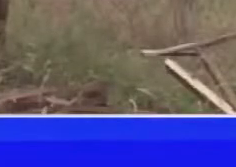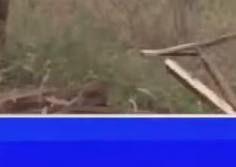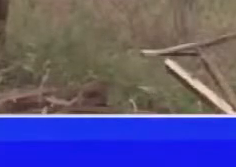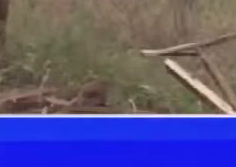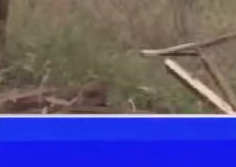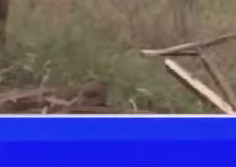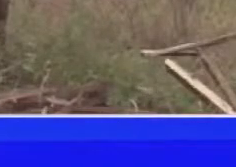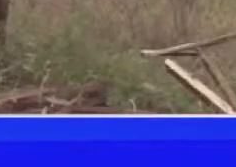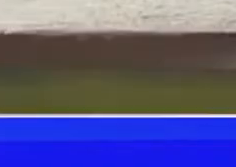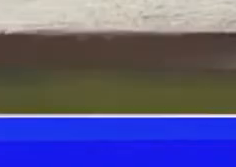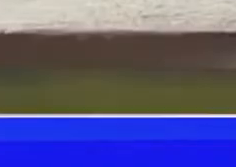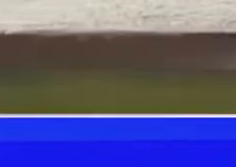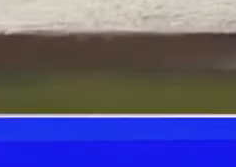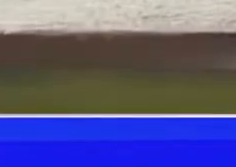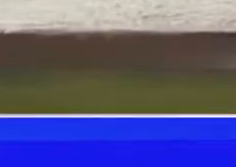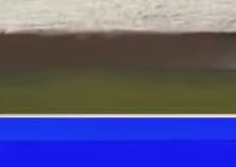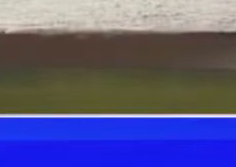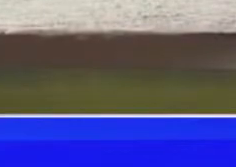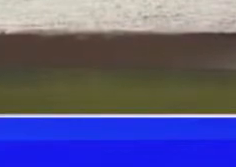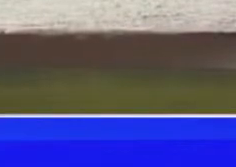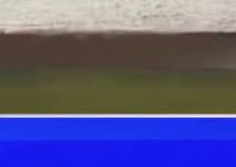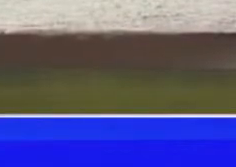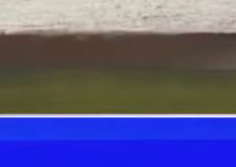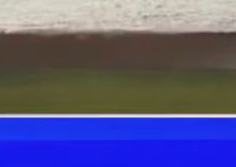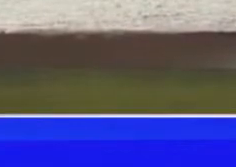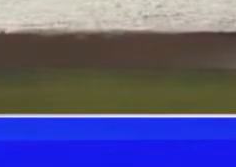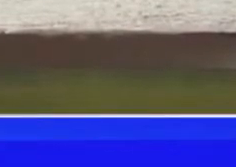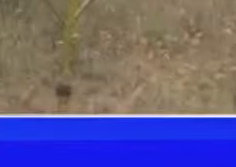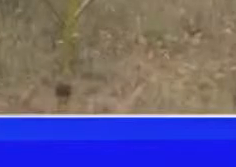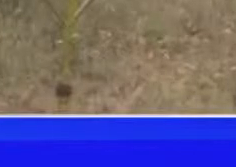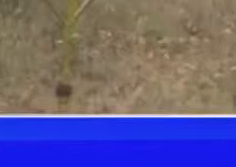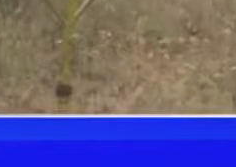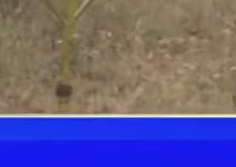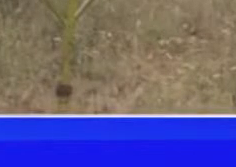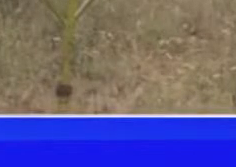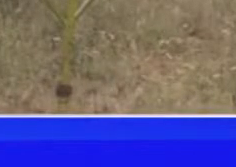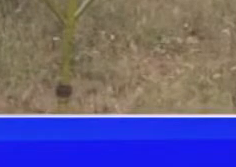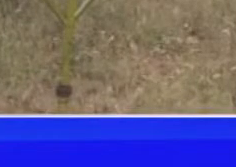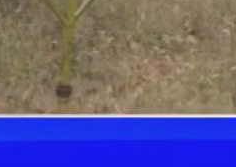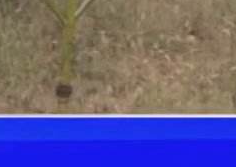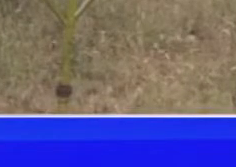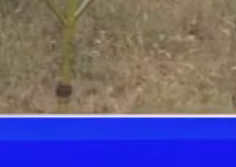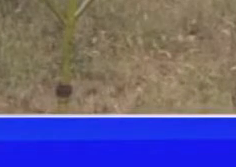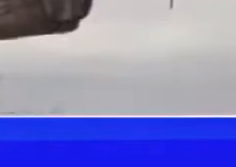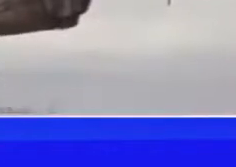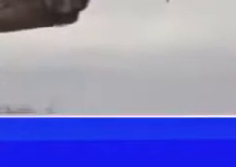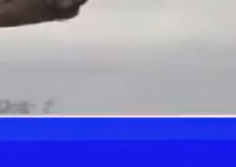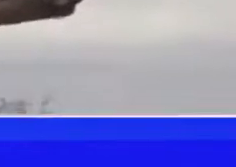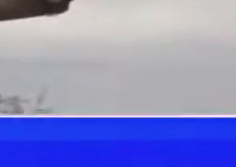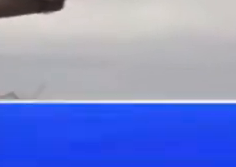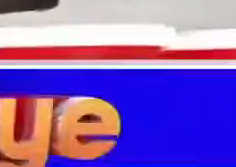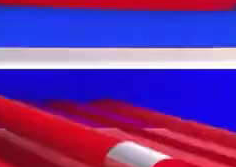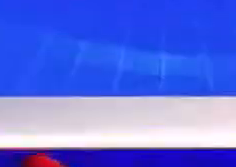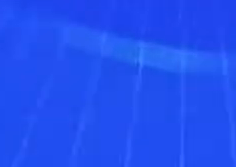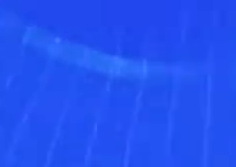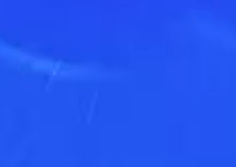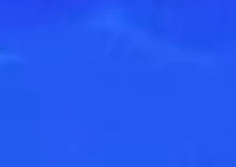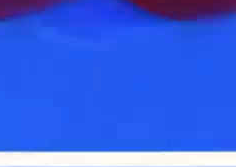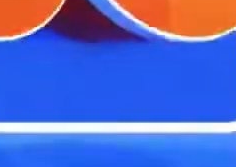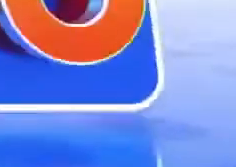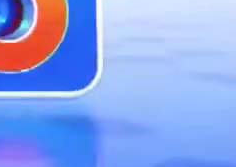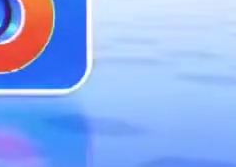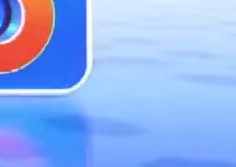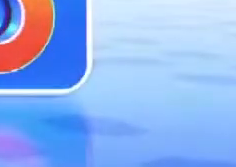Aimi Maoki Wanzuki kukulia amuika Malike Wimini Usu ati kwetela mawe ya makwandi